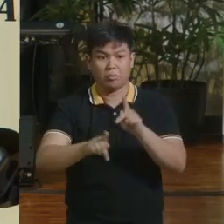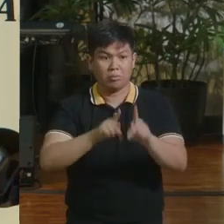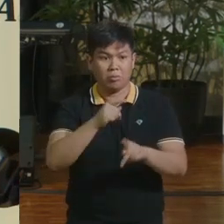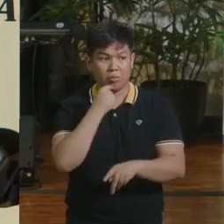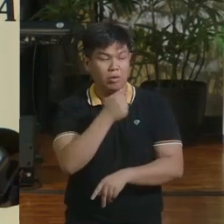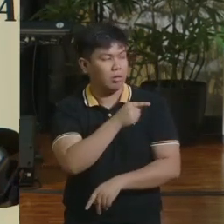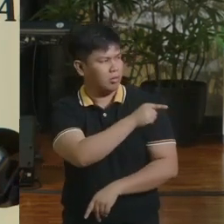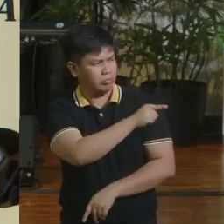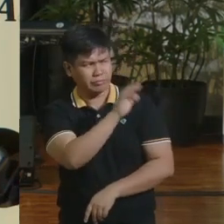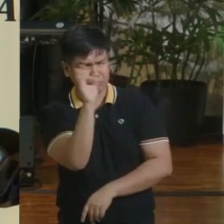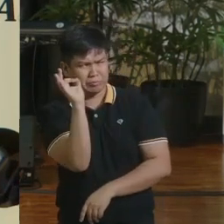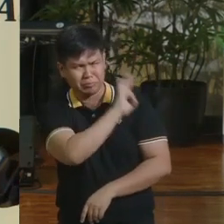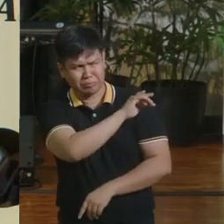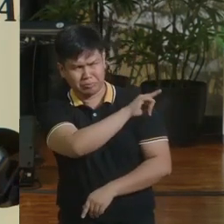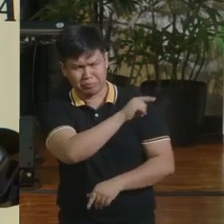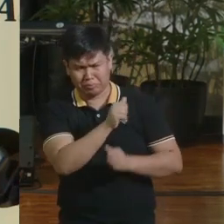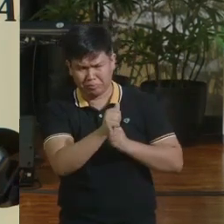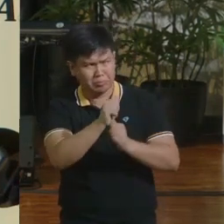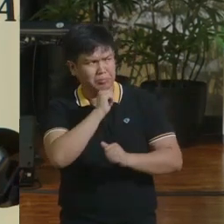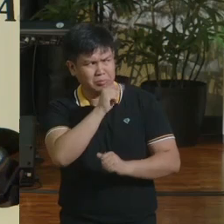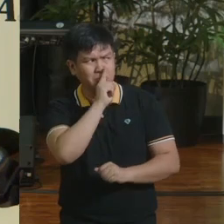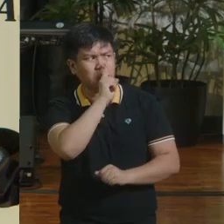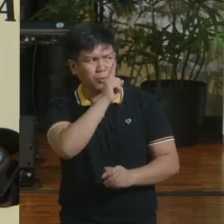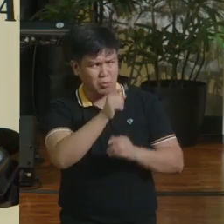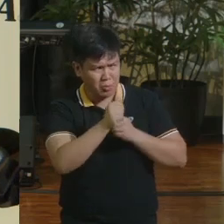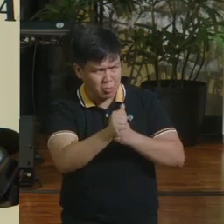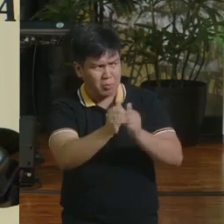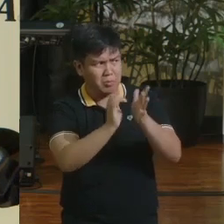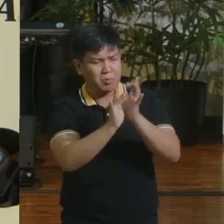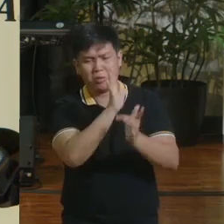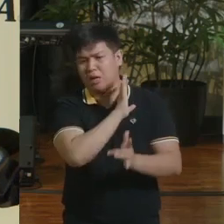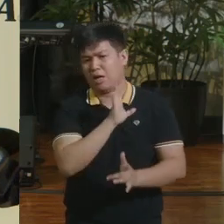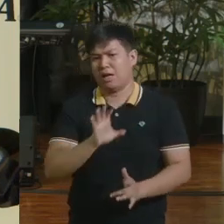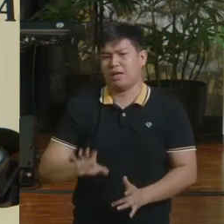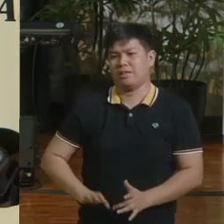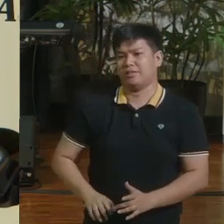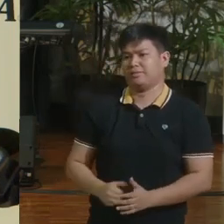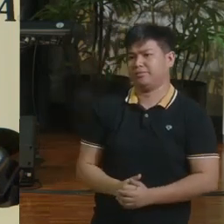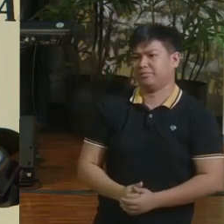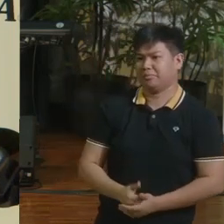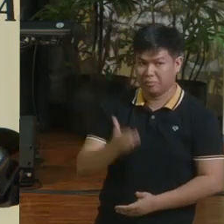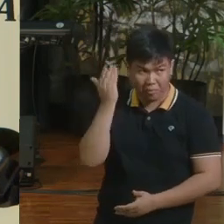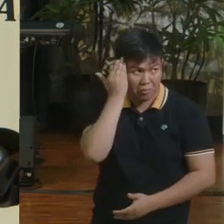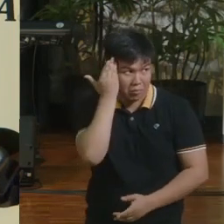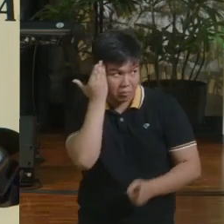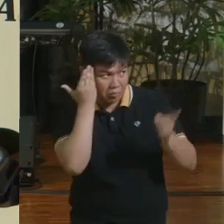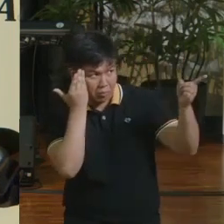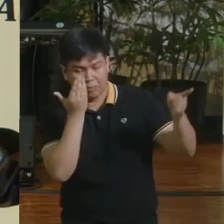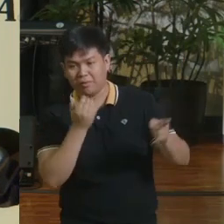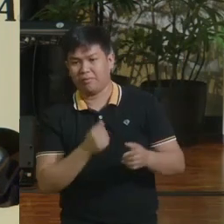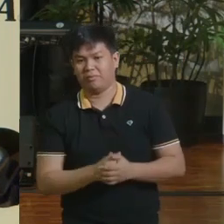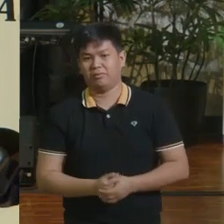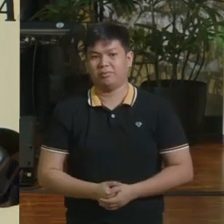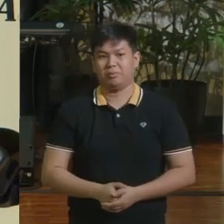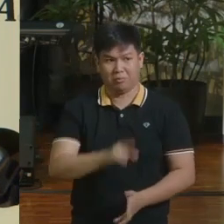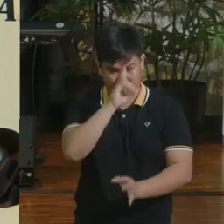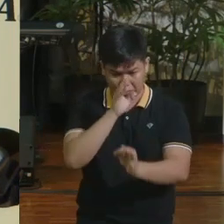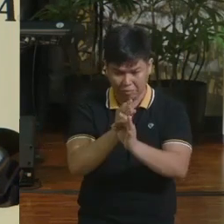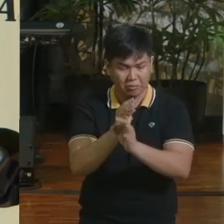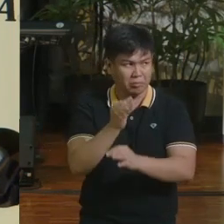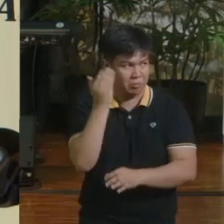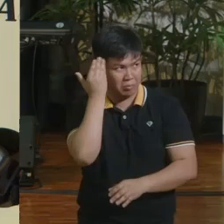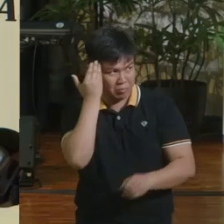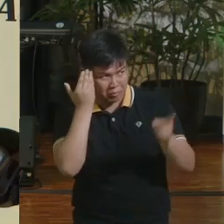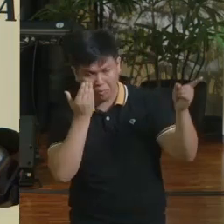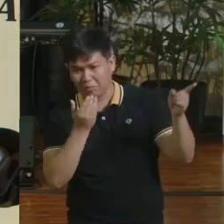fake na apostol itong si Paul. At ang kanyang gospel ay fake din. Ang mga